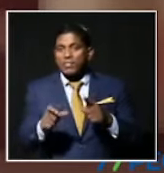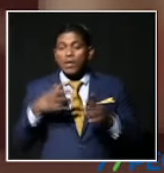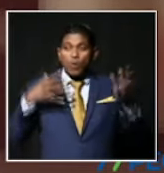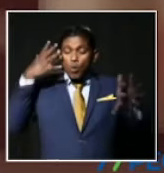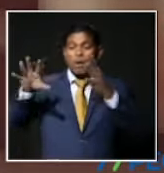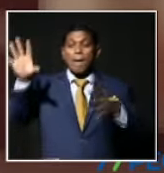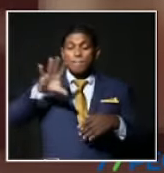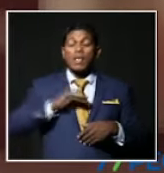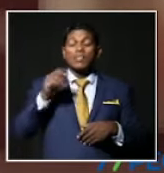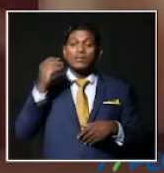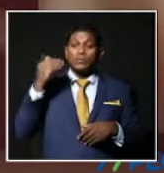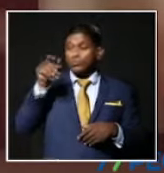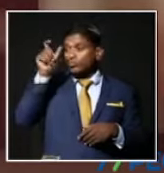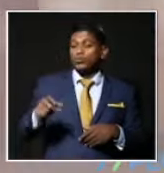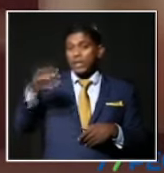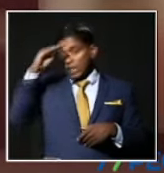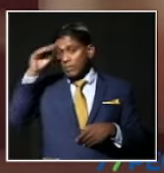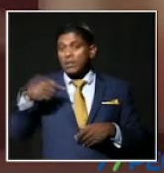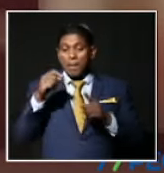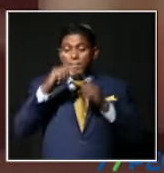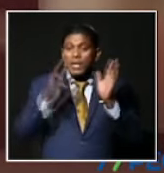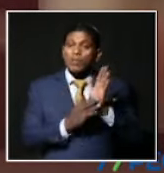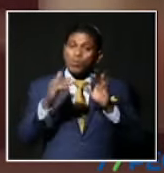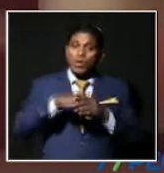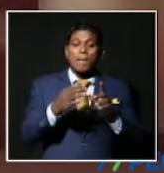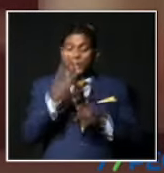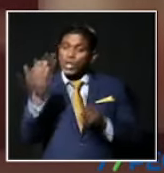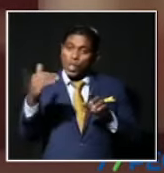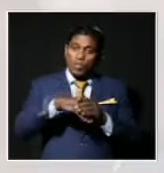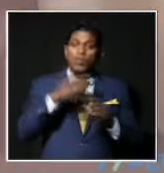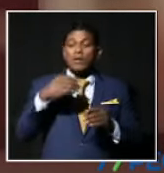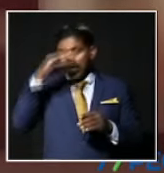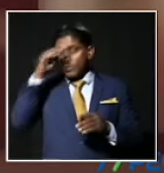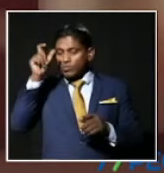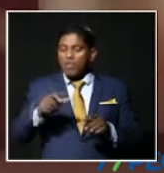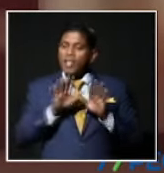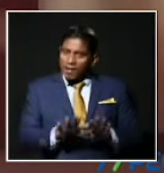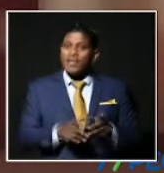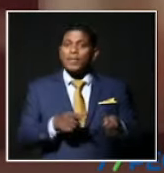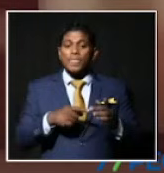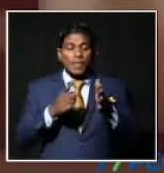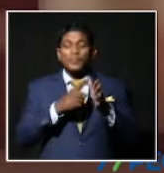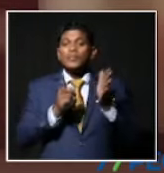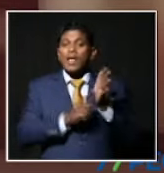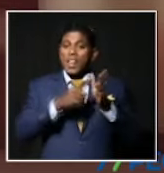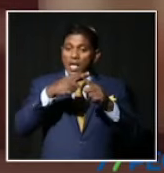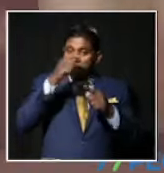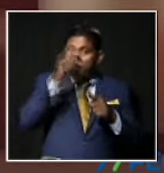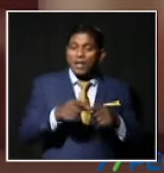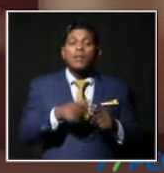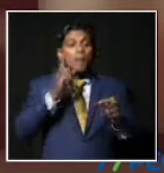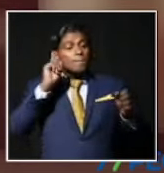පිළිගත් නායකයෝ මේ රටේ අගමැති වෙන්න පුළුවන් ජනාධිපති වෙන්න පුළුවන් නායකයෝ මේ රටේ හිටියා. ඒ ලක්ෂ්මන් කදිරගාම මැතිතුමා මරලා